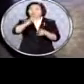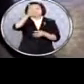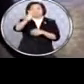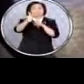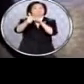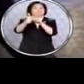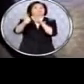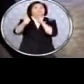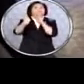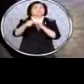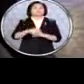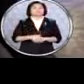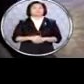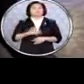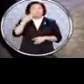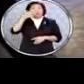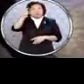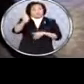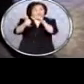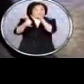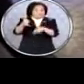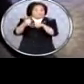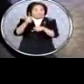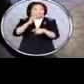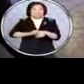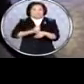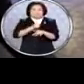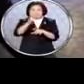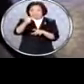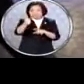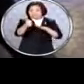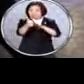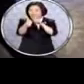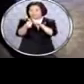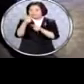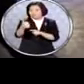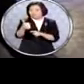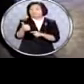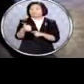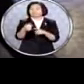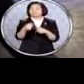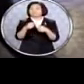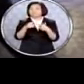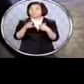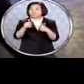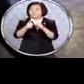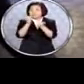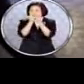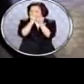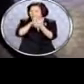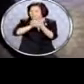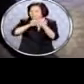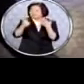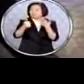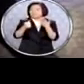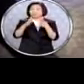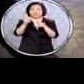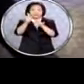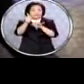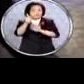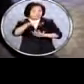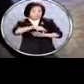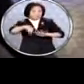人。如果这个领导人能够有效的带领，这个领导人能够确保清廉，这个团队就